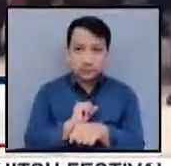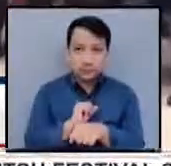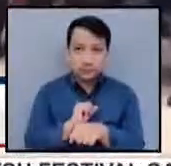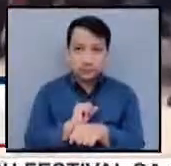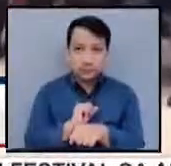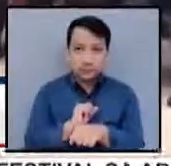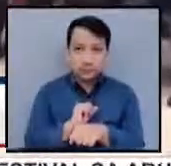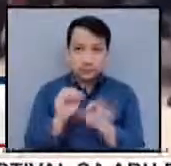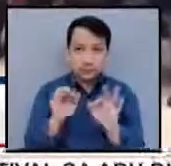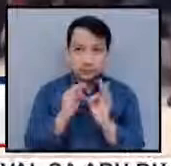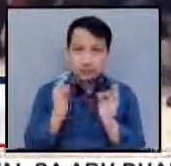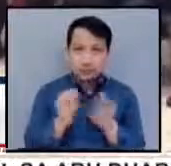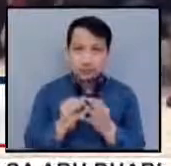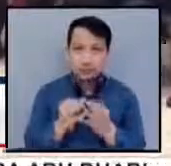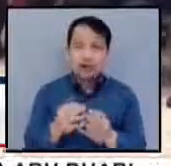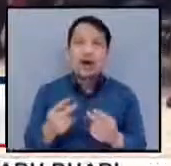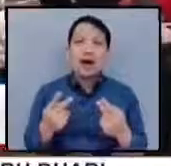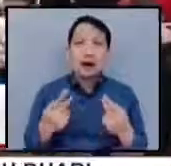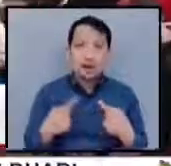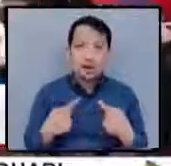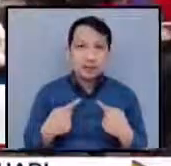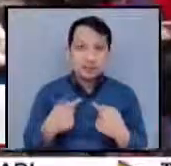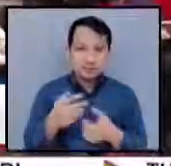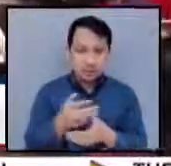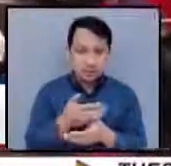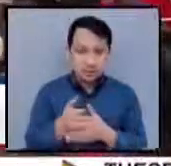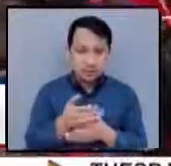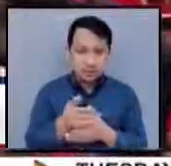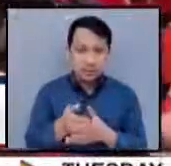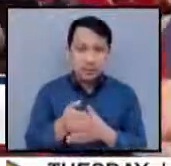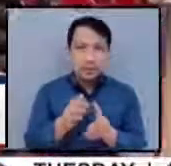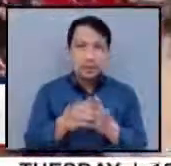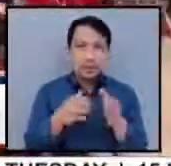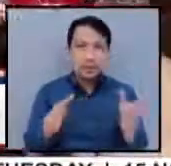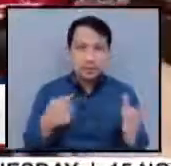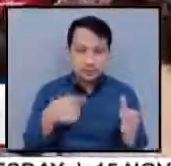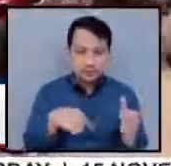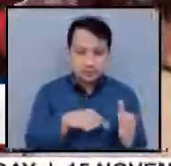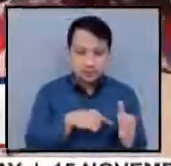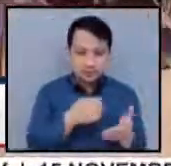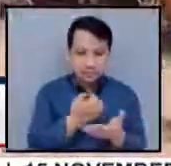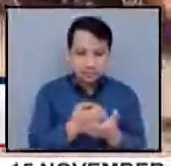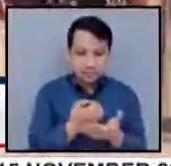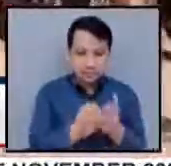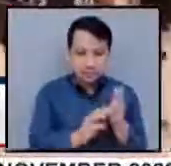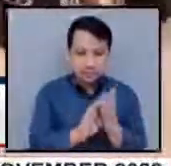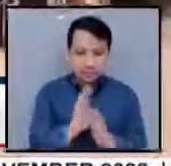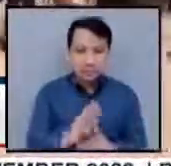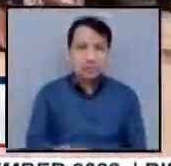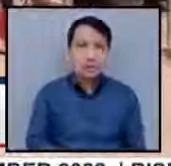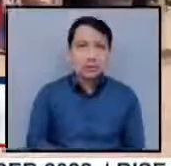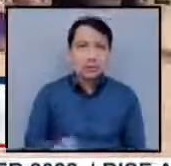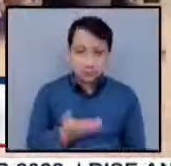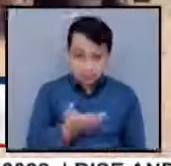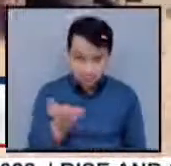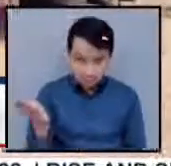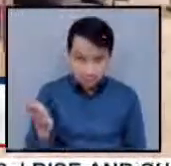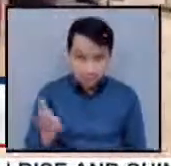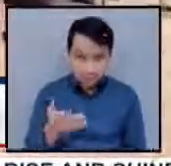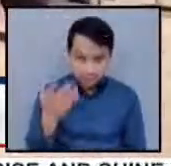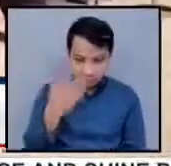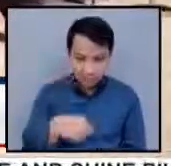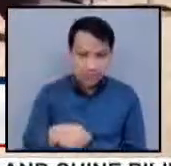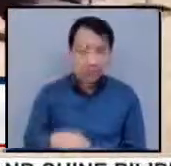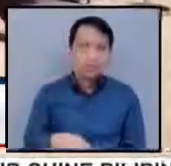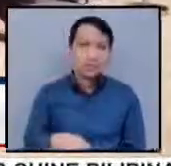kundi may malaking ambag din sa ating ekonomiya. Dahil sa inyong napakagandang naging reputasyon na